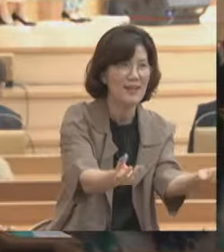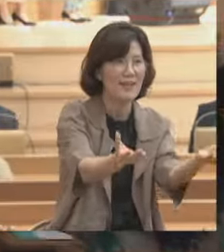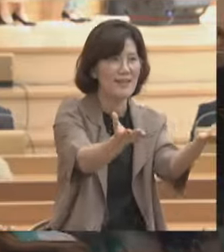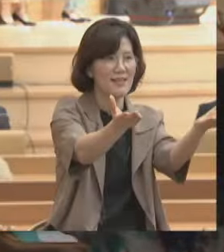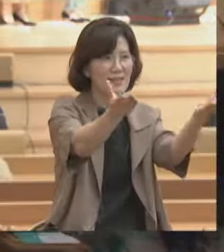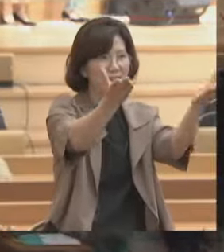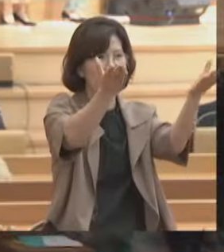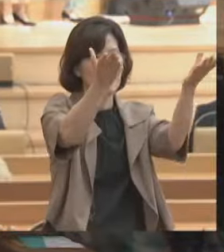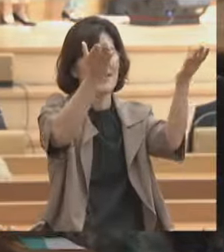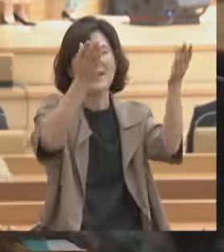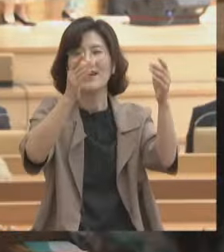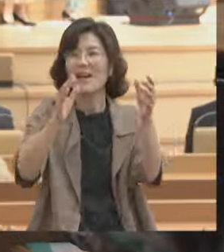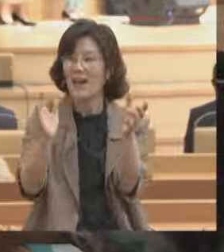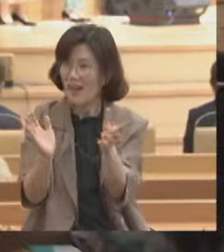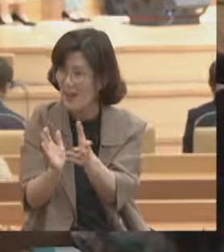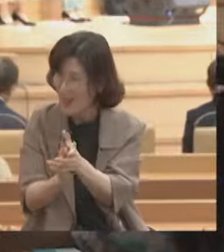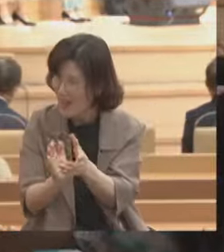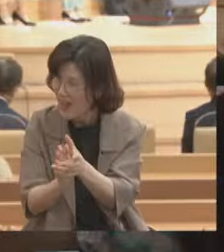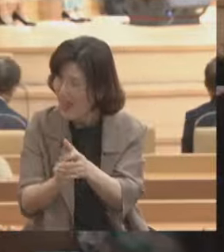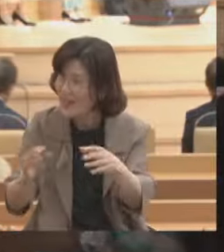할렐루야